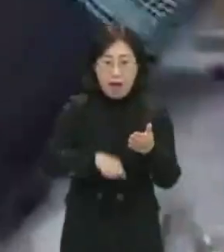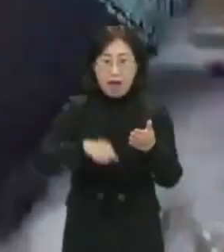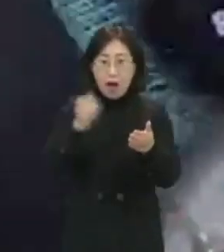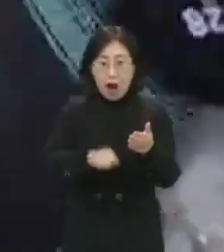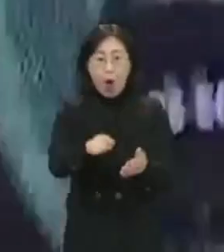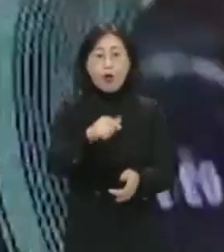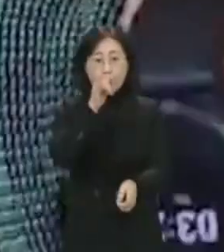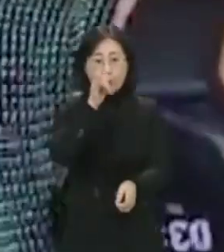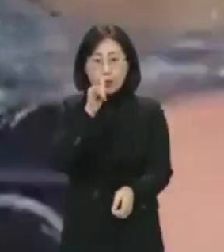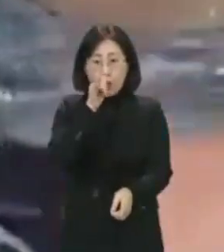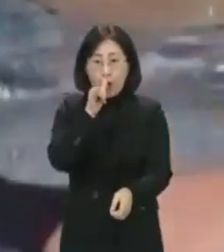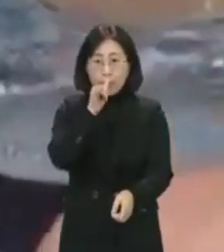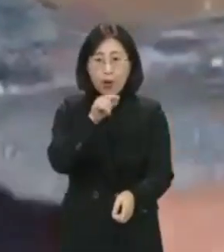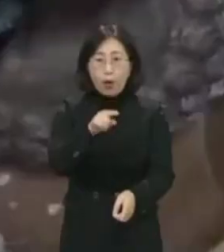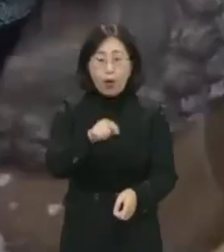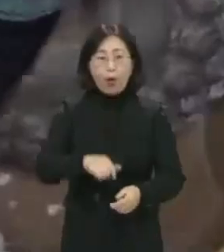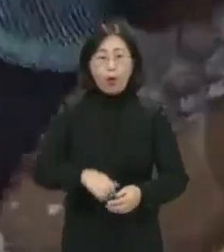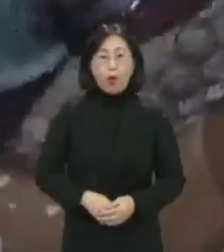같아요.